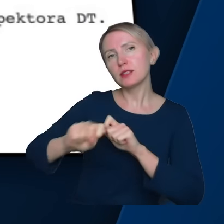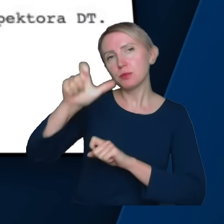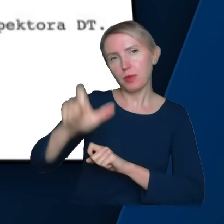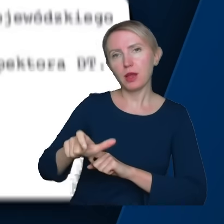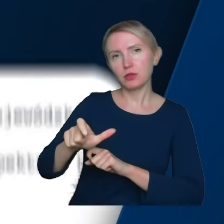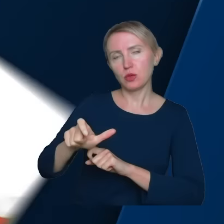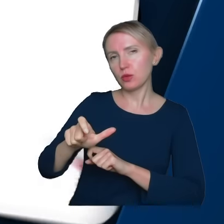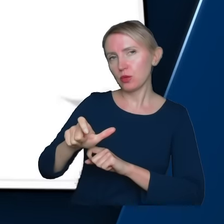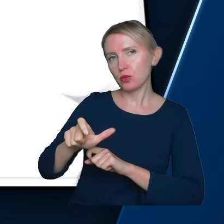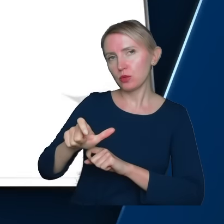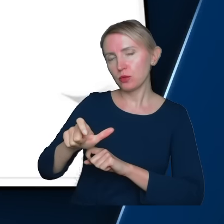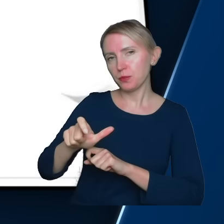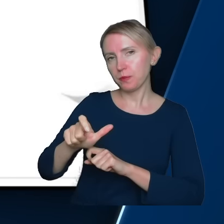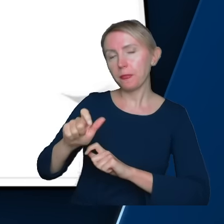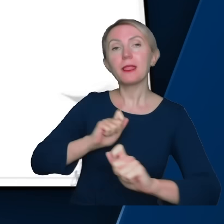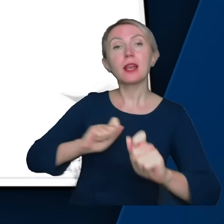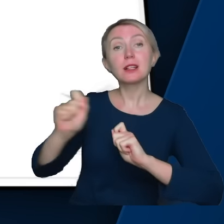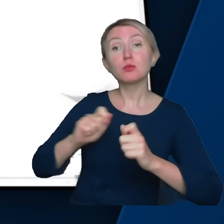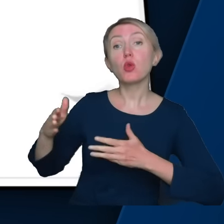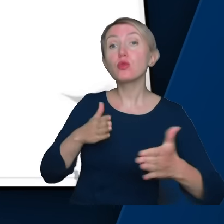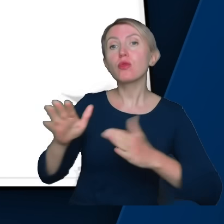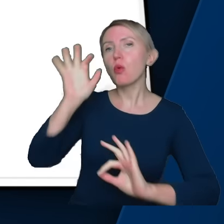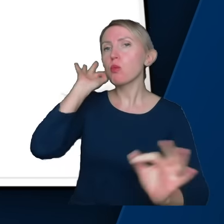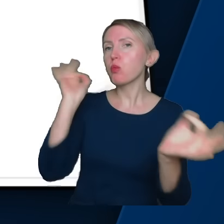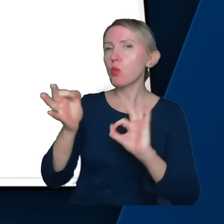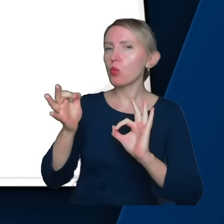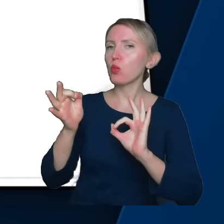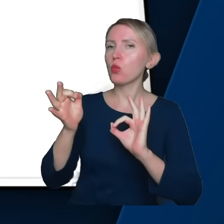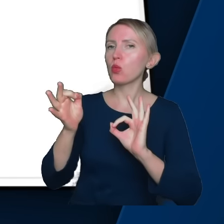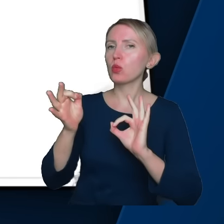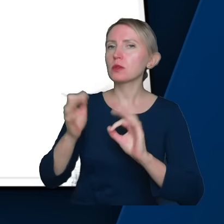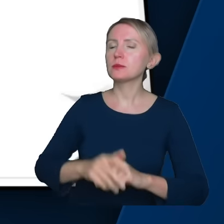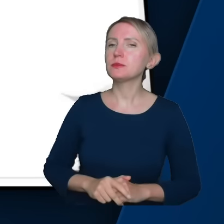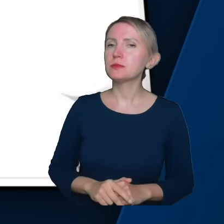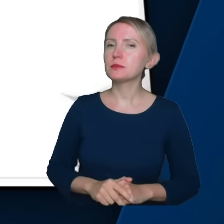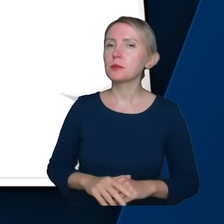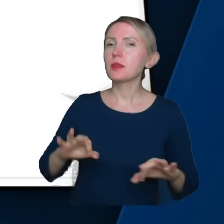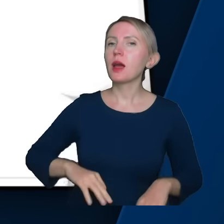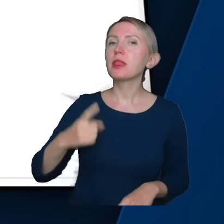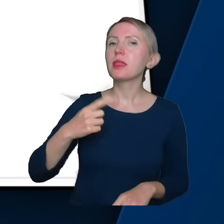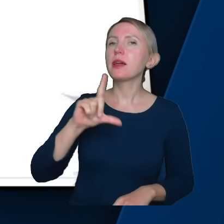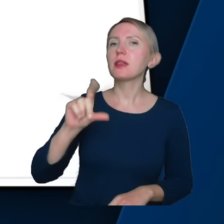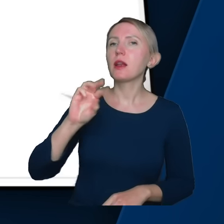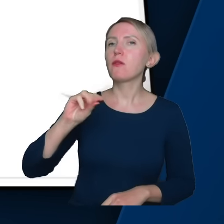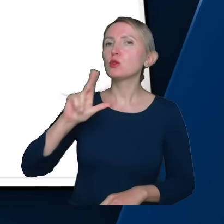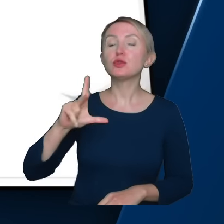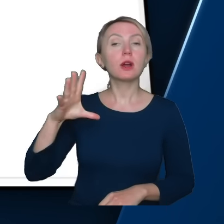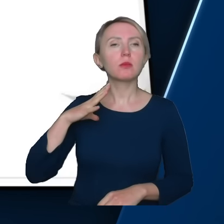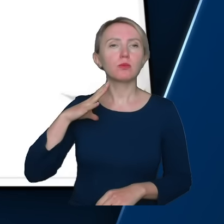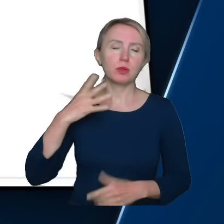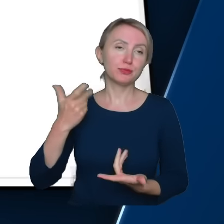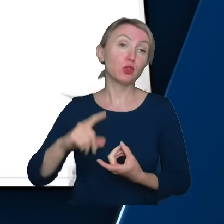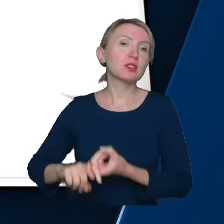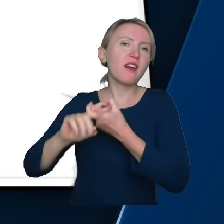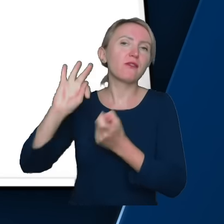główny inspektorat transportu drogowego na stronie poinformował, że pan Daniel Woźniak został zawieszony. Ja